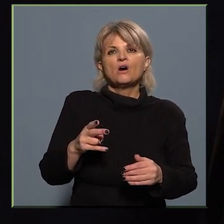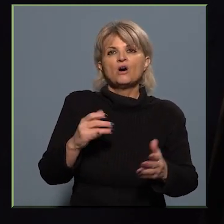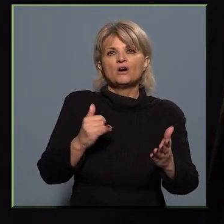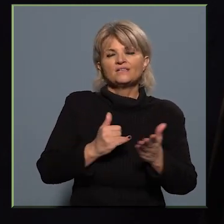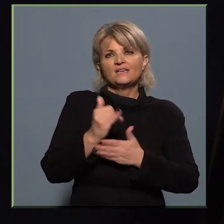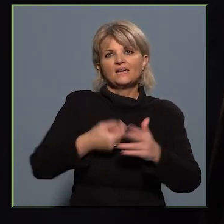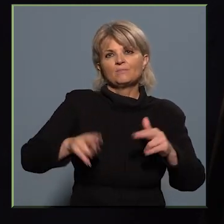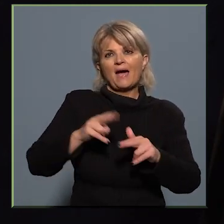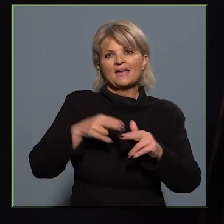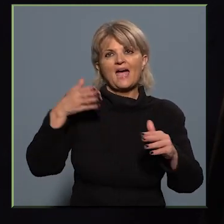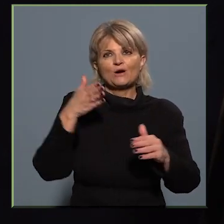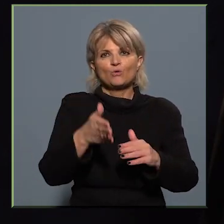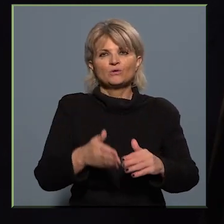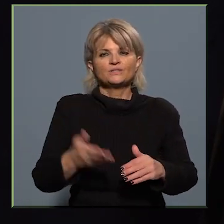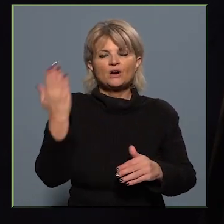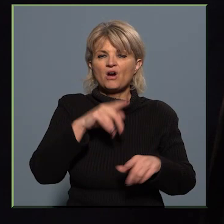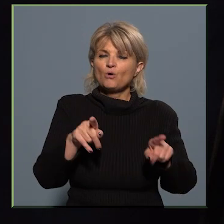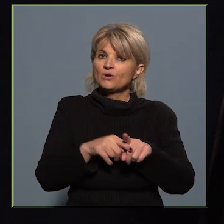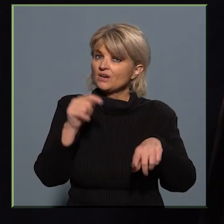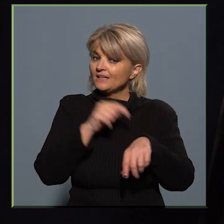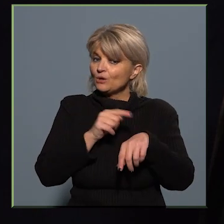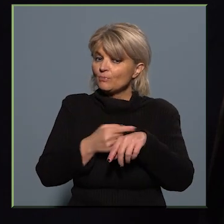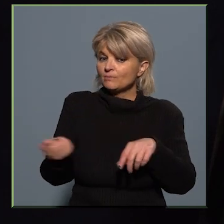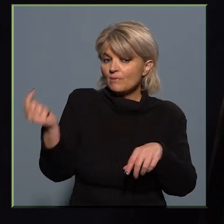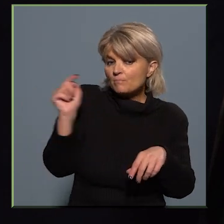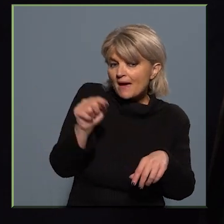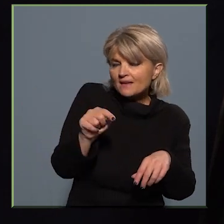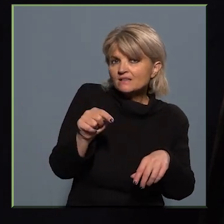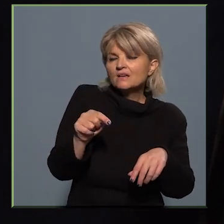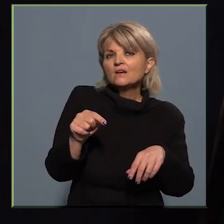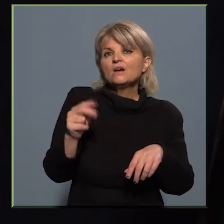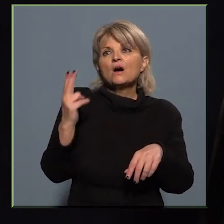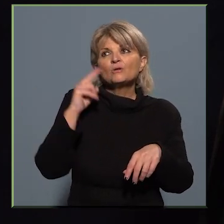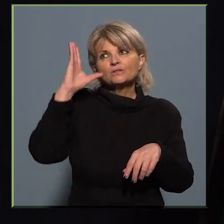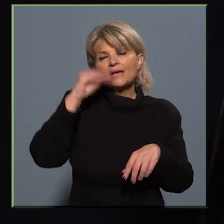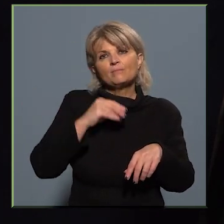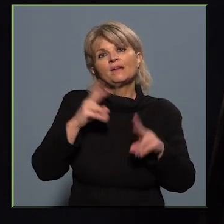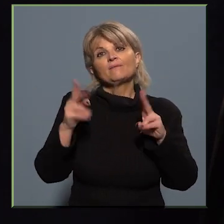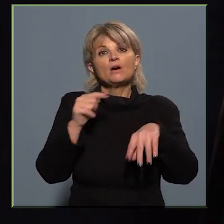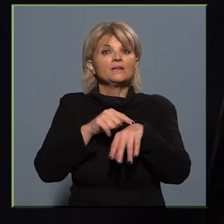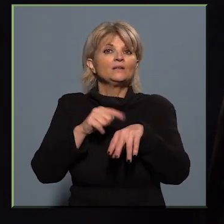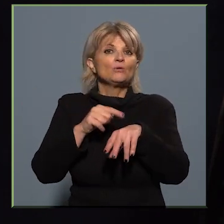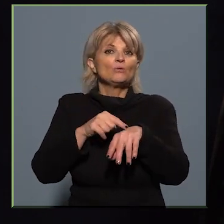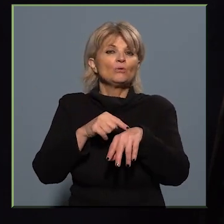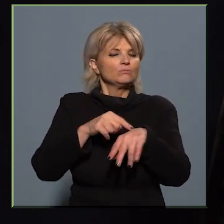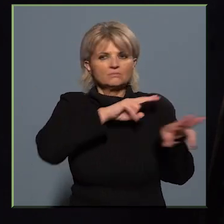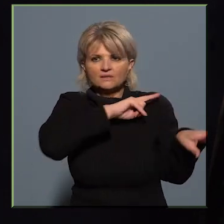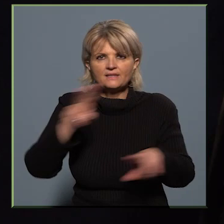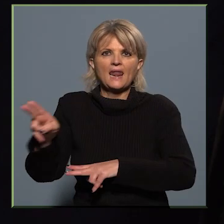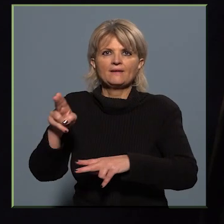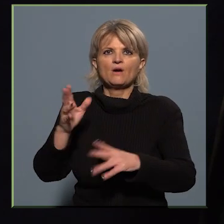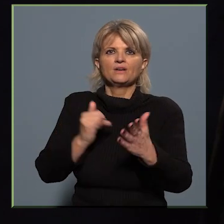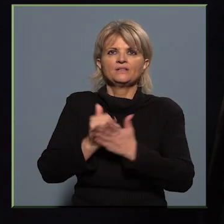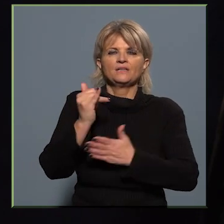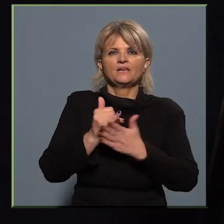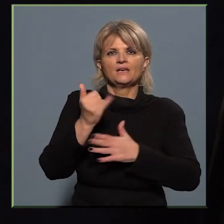Ha az ember egy olyan időpontban megy, amikor az emberek ráérnek, akkor úgy tűnik, hogy tele van a jégpálya.